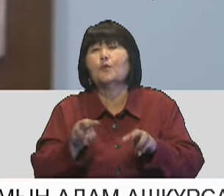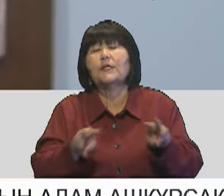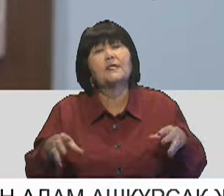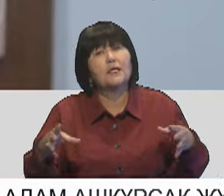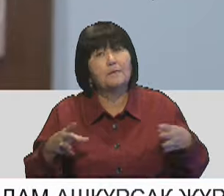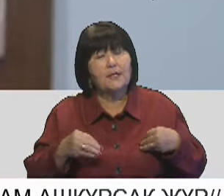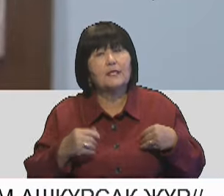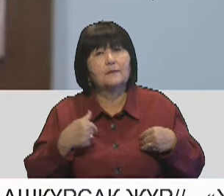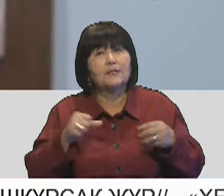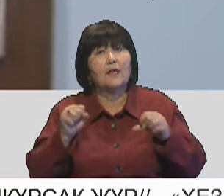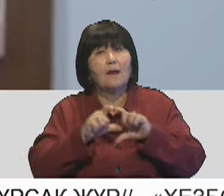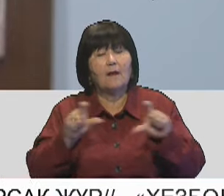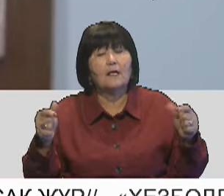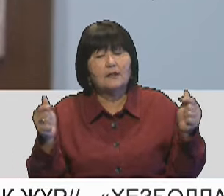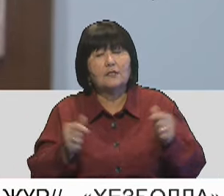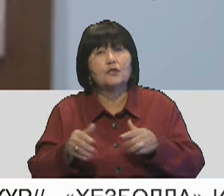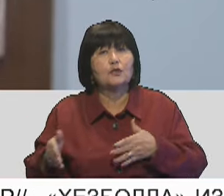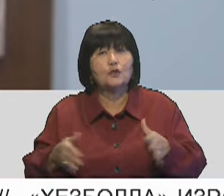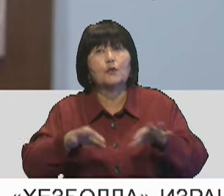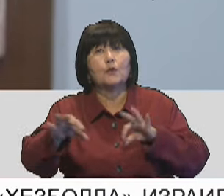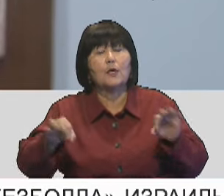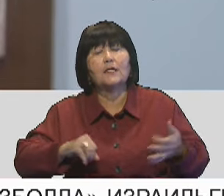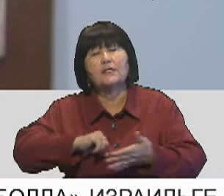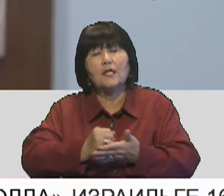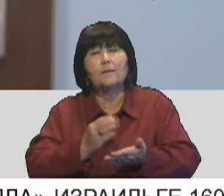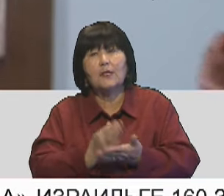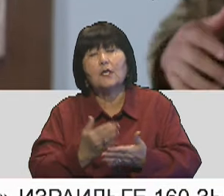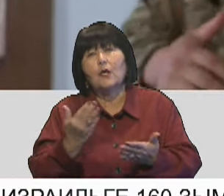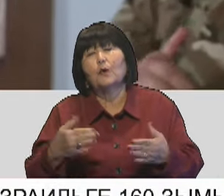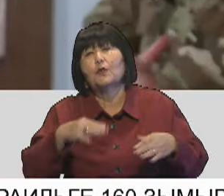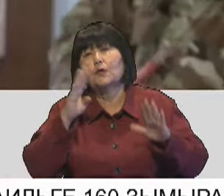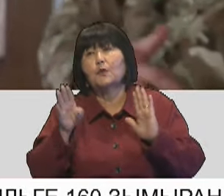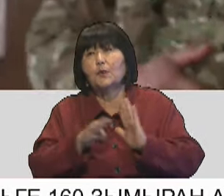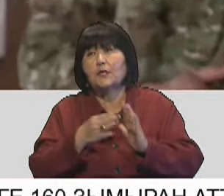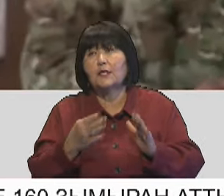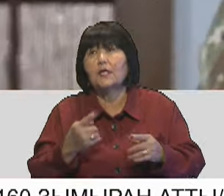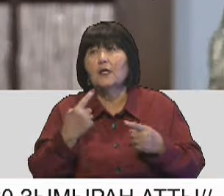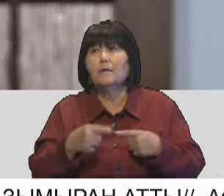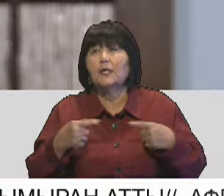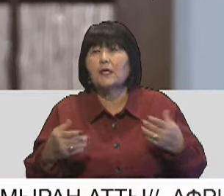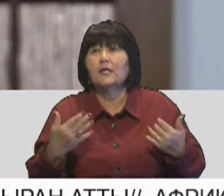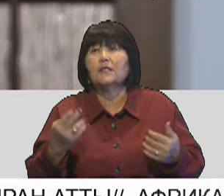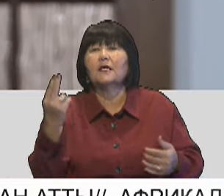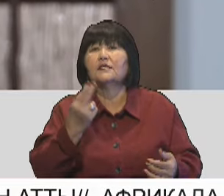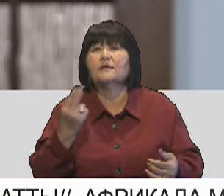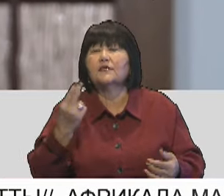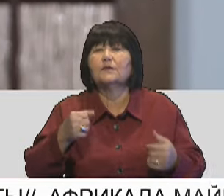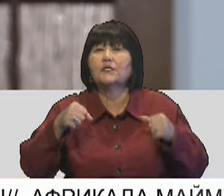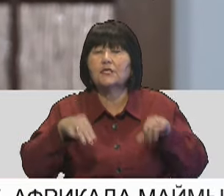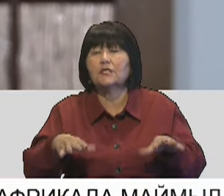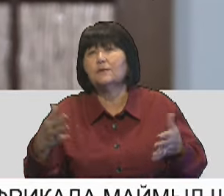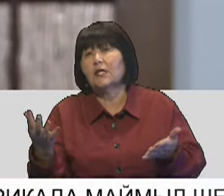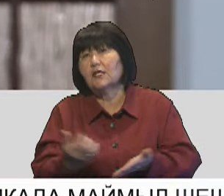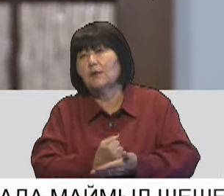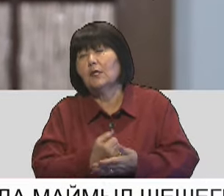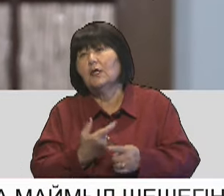бірлесіп біздің агенттікпен тиісті жол картасы да бекітілді. Оның төңірегінде бірқатар мына цифрландыру шешімдері қабылданды.